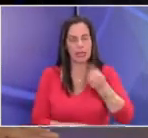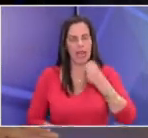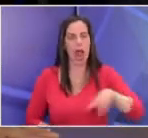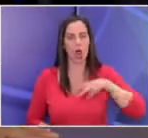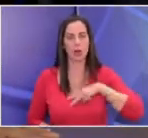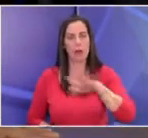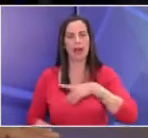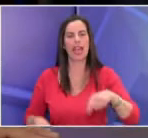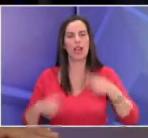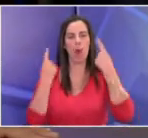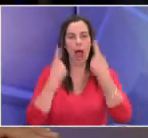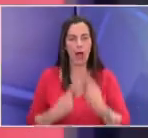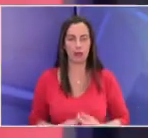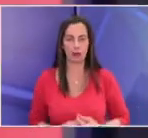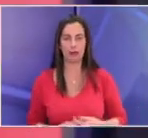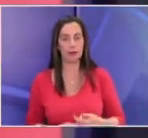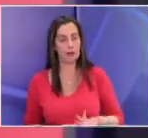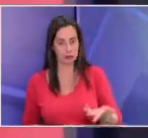איזה שאלה רצית לעלות?